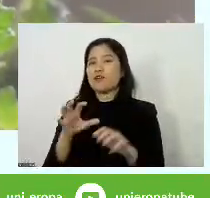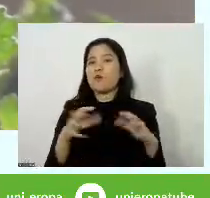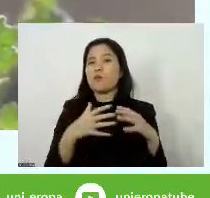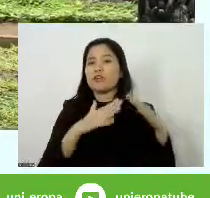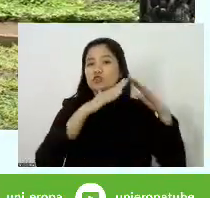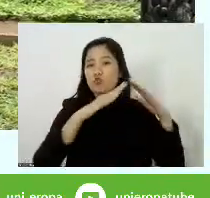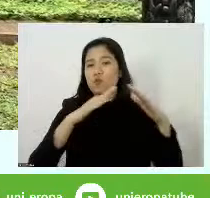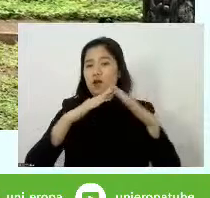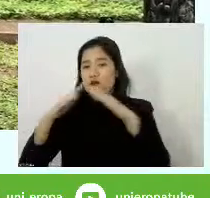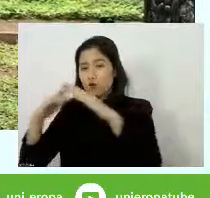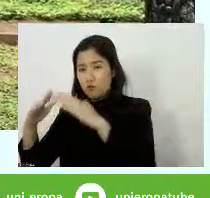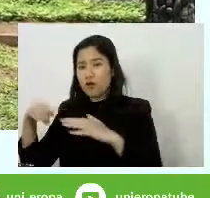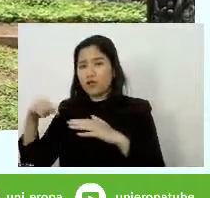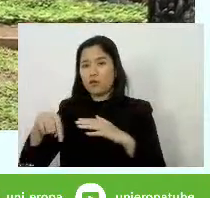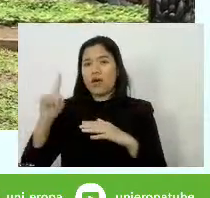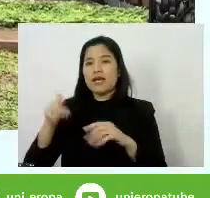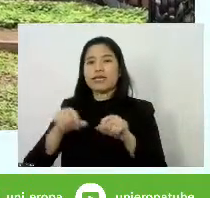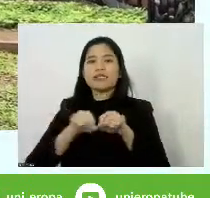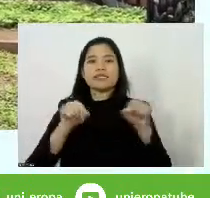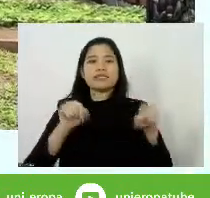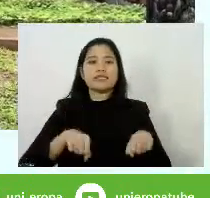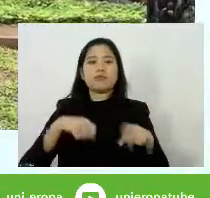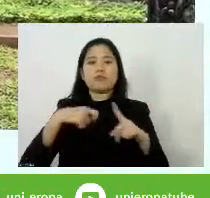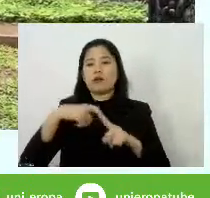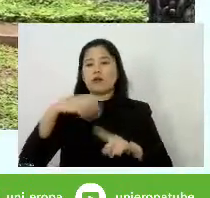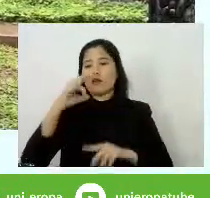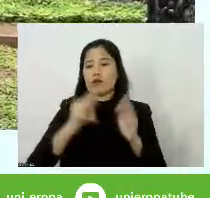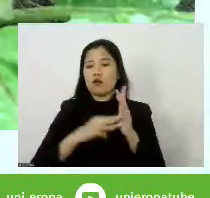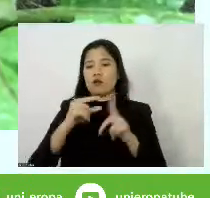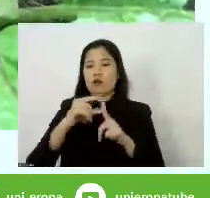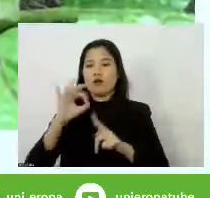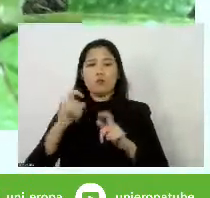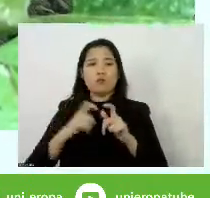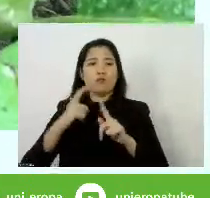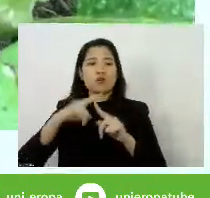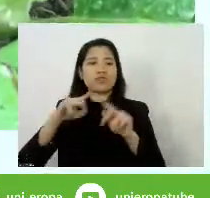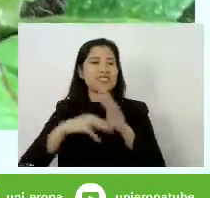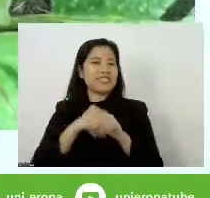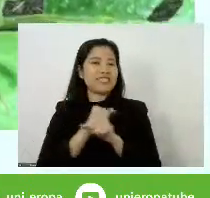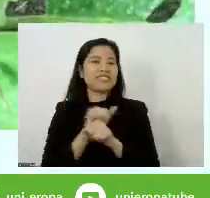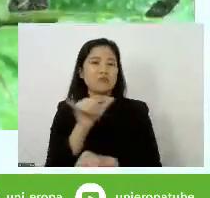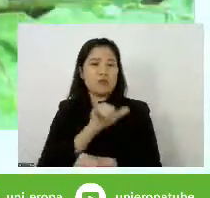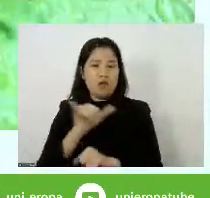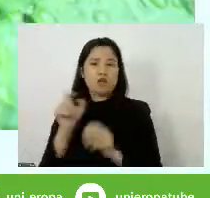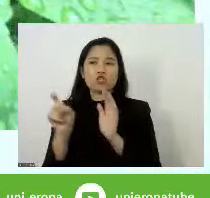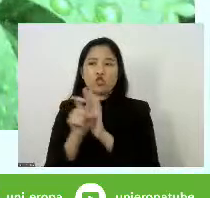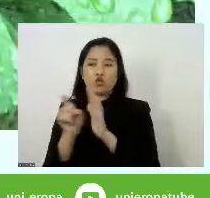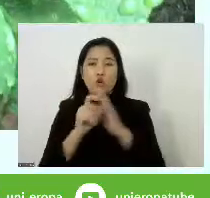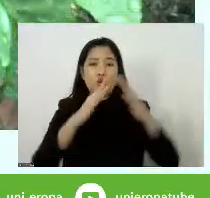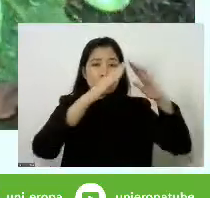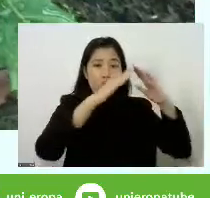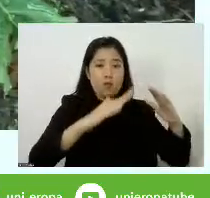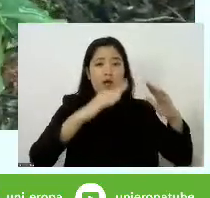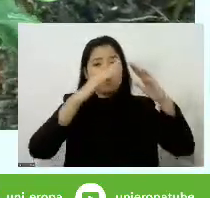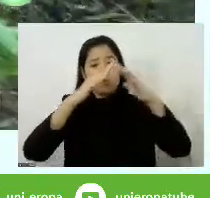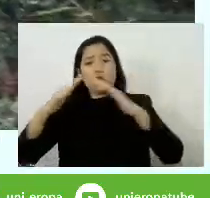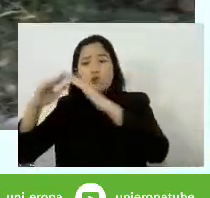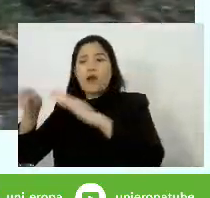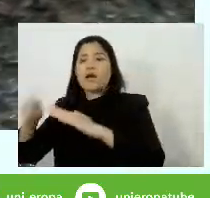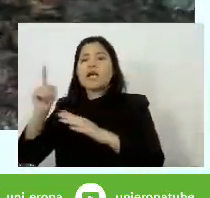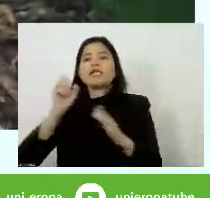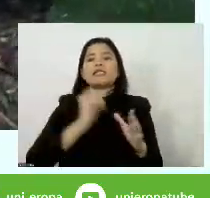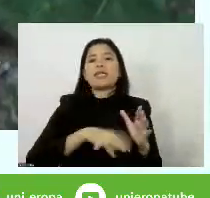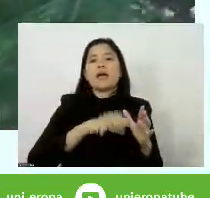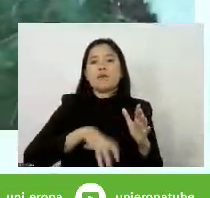rumahku aku punya sistem komposting bersama jadi setiap pomade sampah-sampah organik